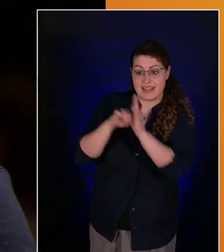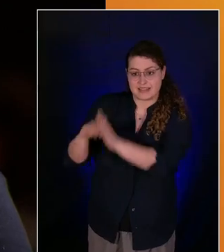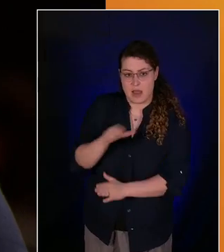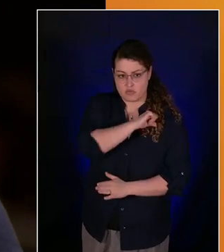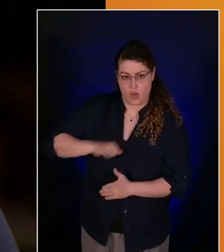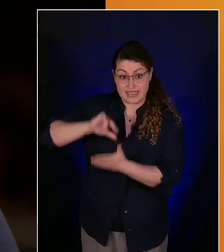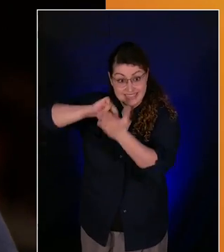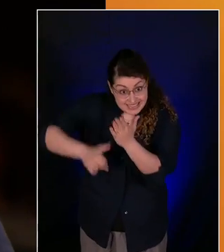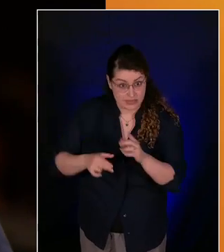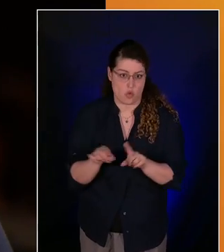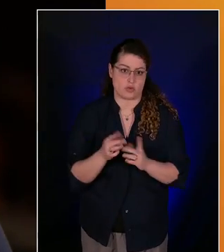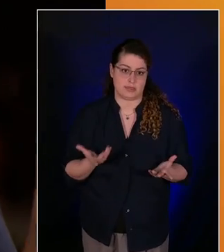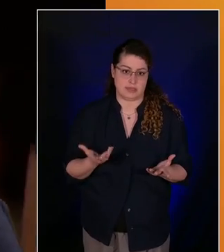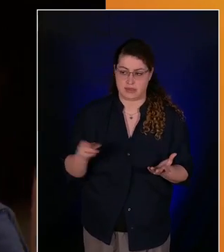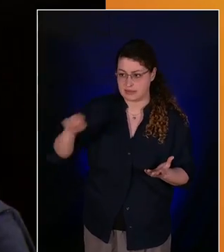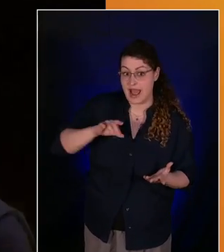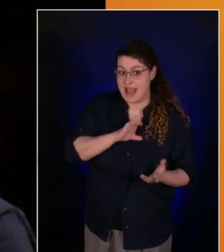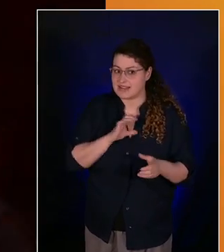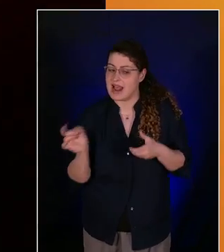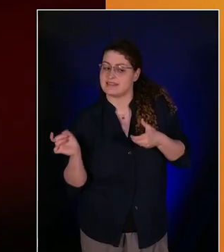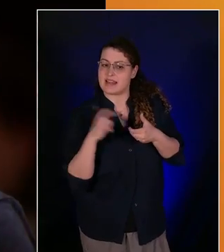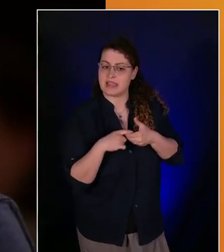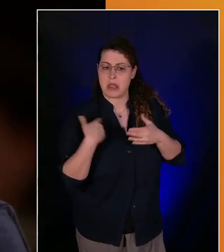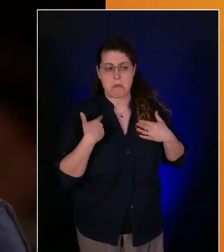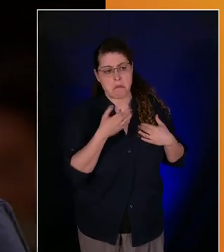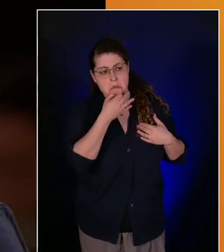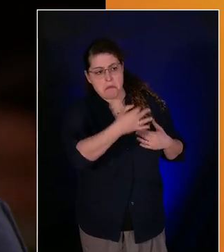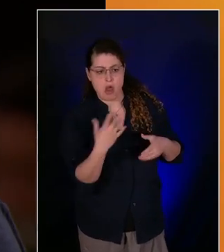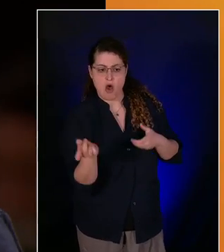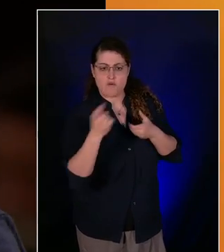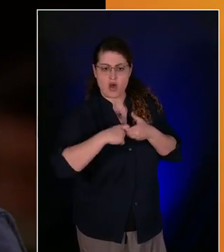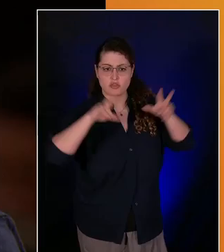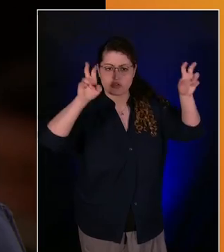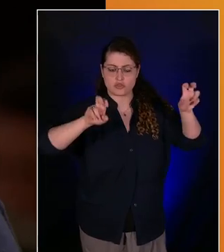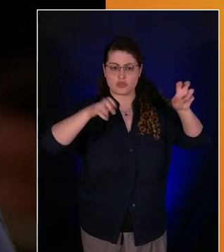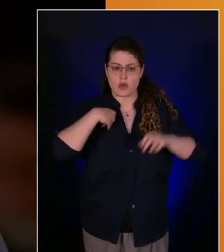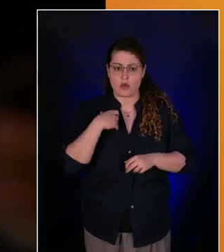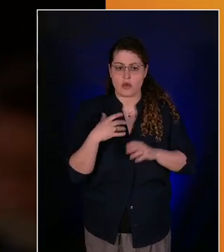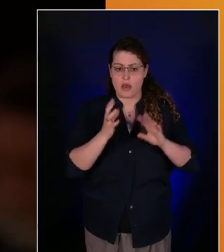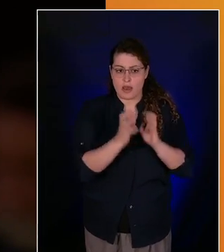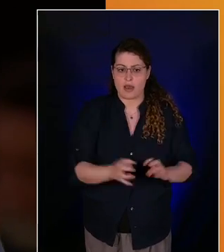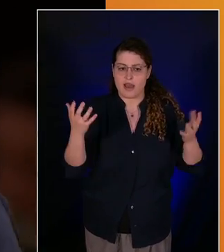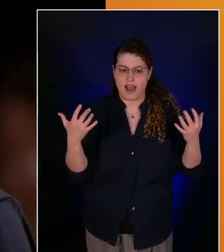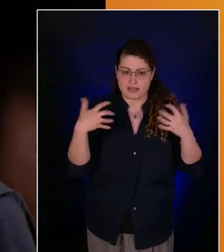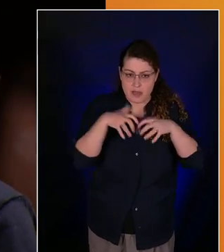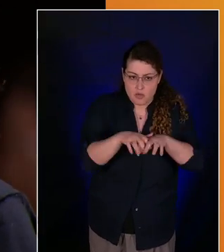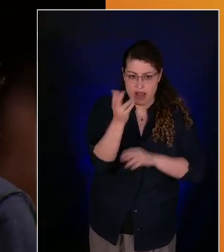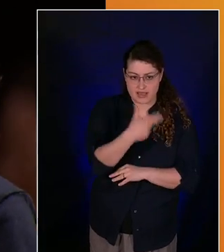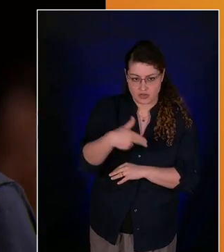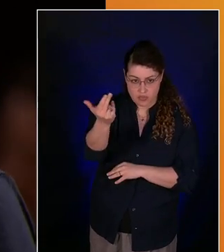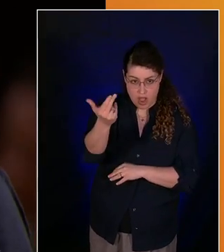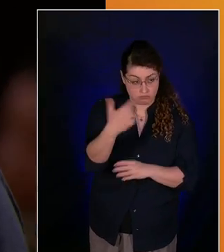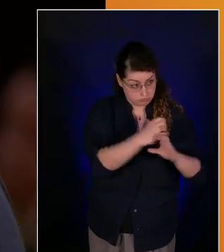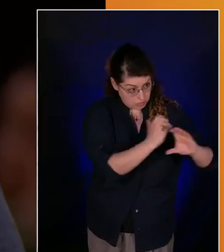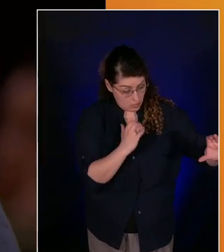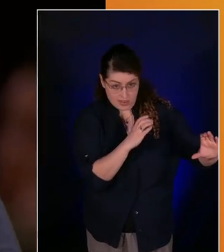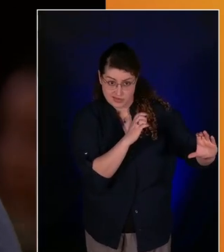tente même parfois de se syndquer en on sent son vote rassemblement national à la à la camionnette de la